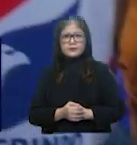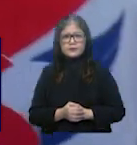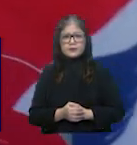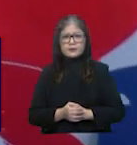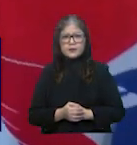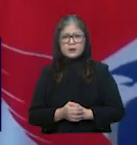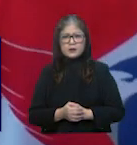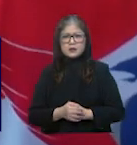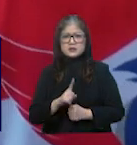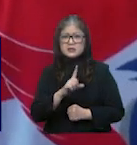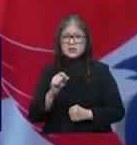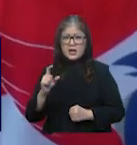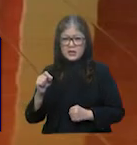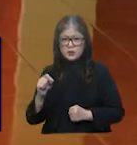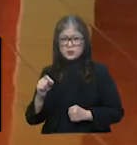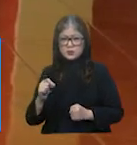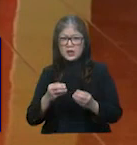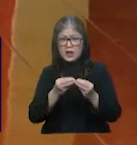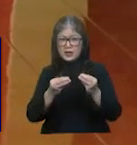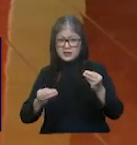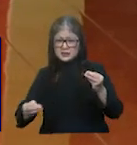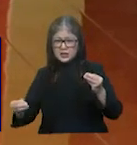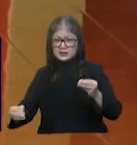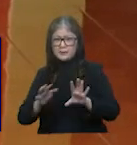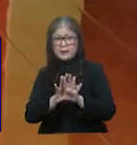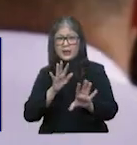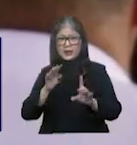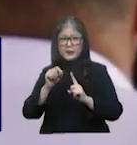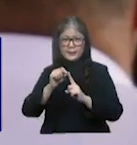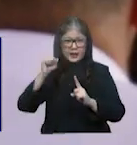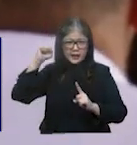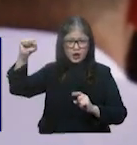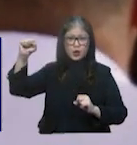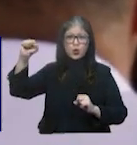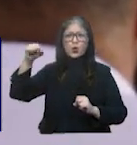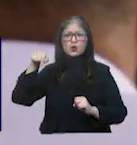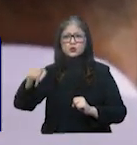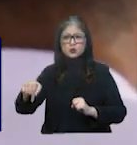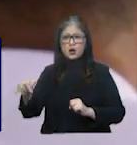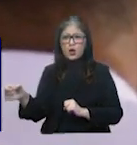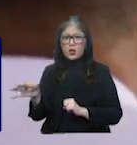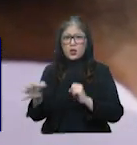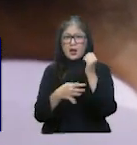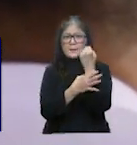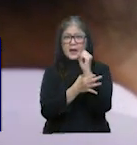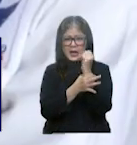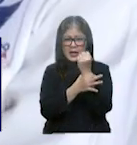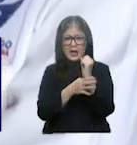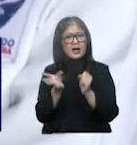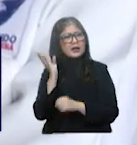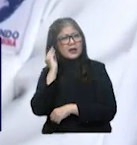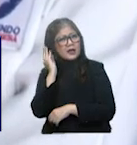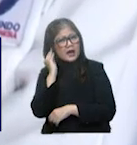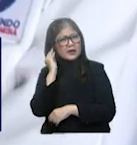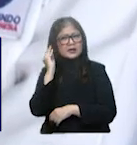Ratusan kader Partai Perindo sekota Magelang antusias mendengarkan arahan dan pembekalan pendidikan politik dari Ketua DPP Partai Perindo Bidang Hankan dan